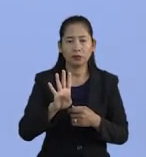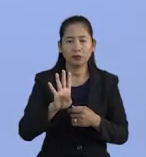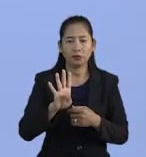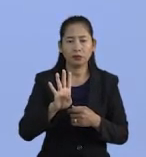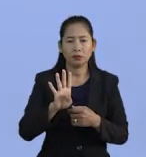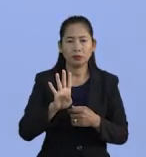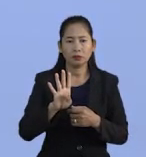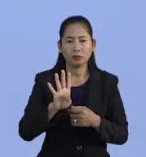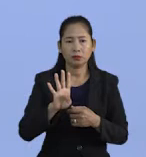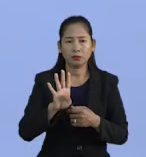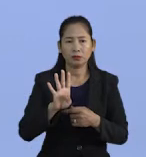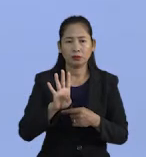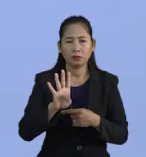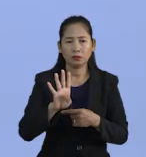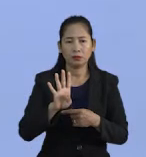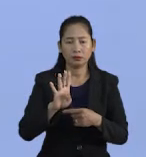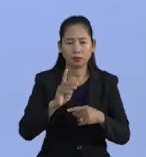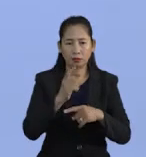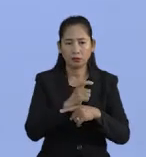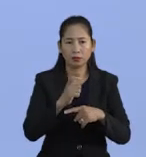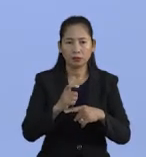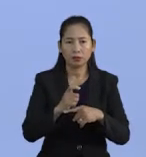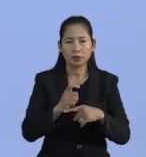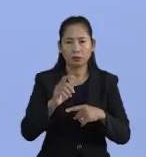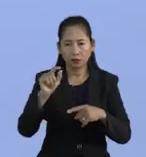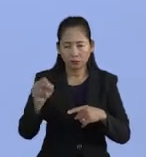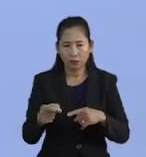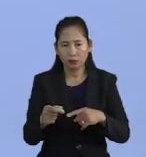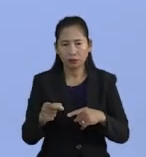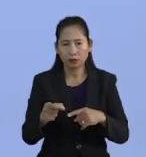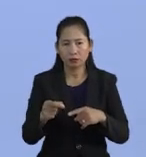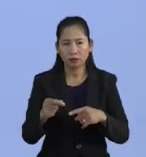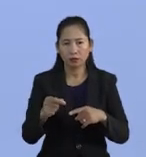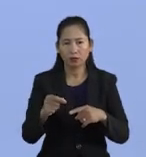và nơi tung phi tu sự phi ấy con